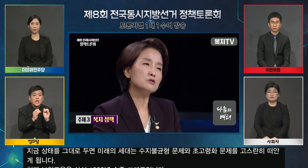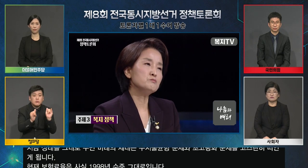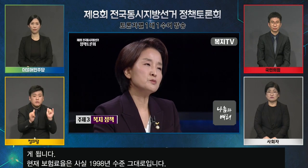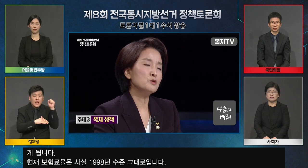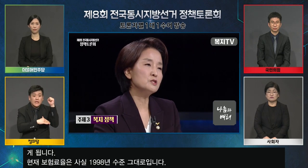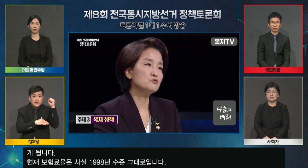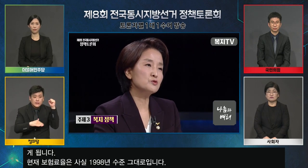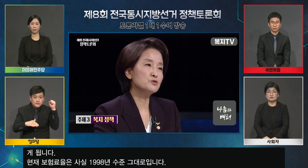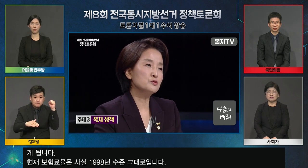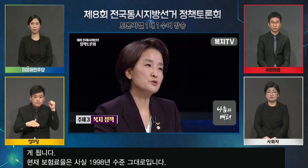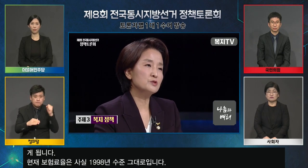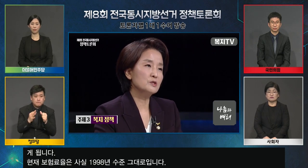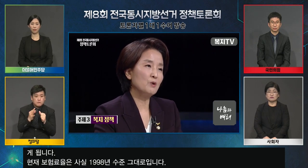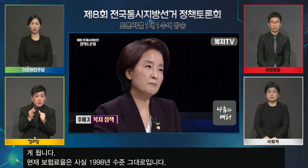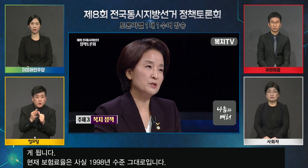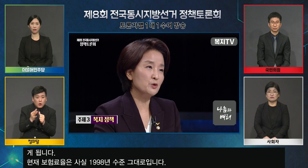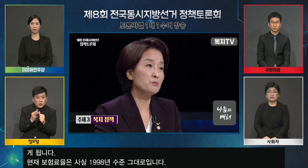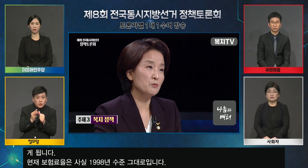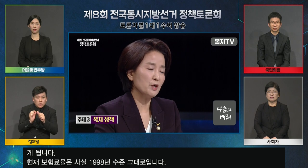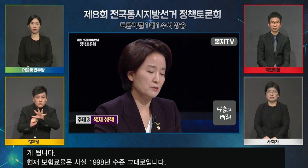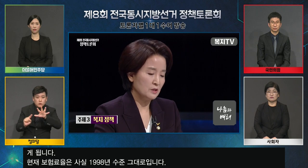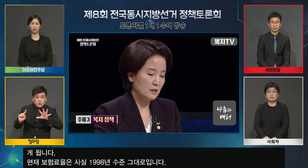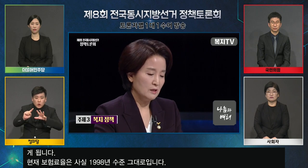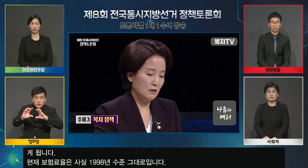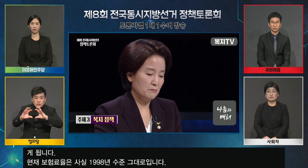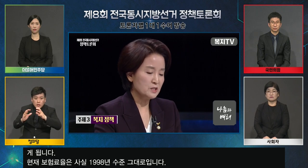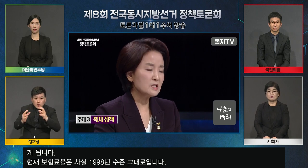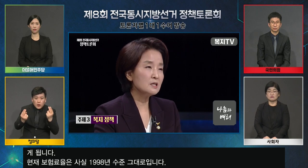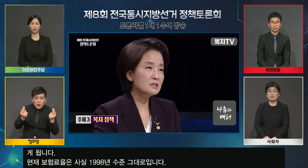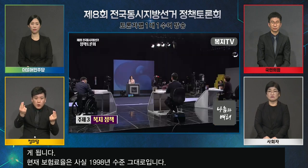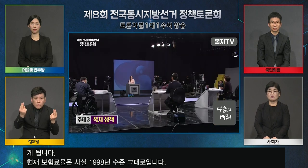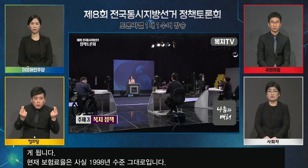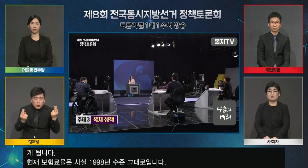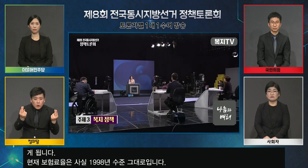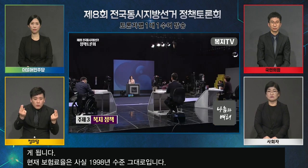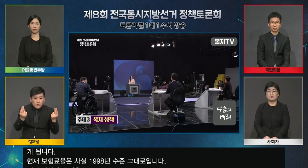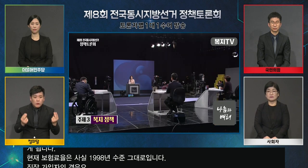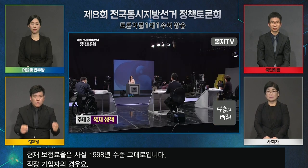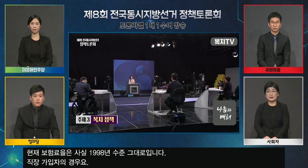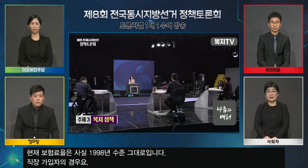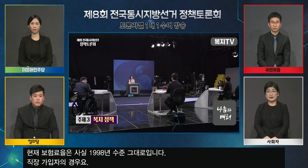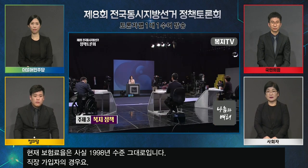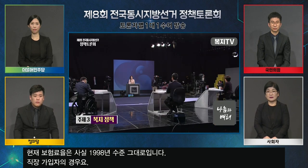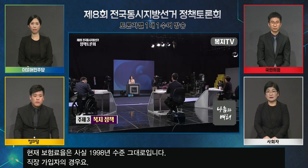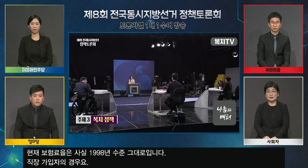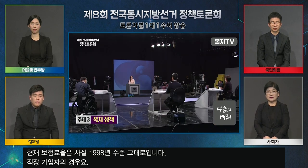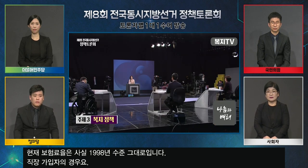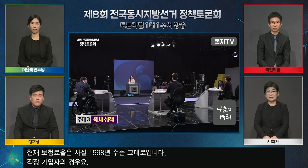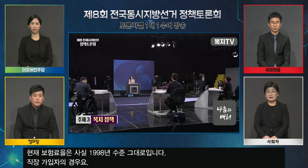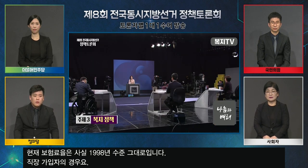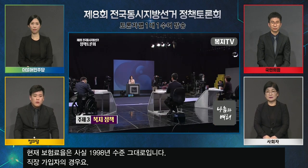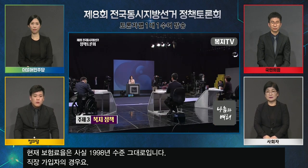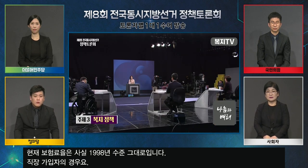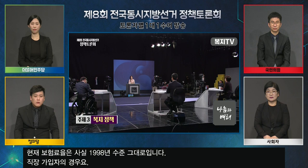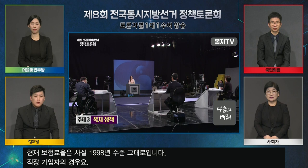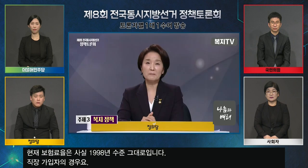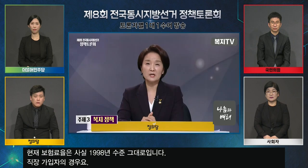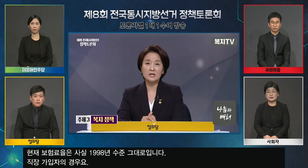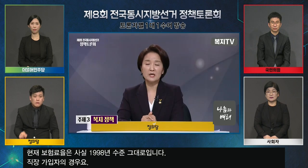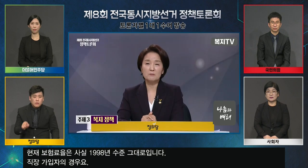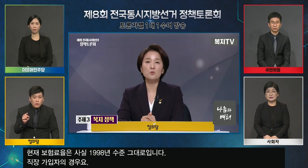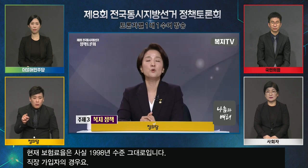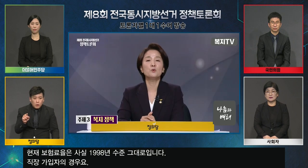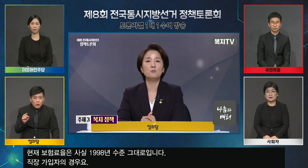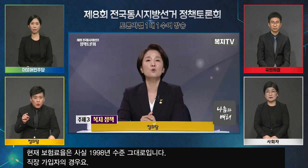연금 선진국들과 비교해 보면 비슷한 급여를 적용받으면서 우리보다 2배